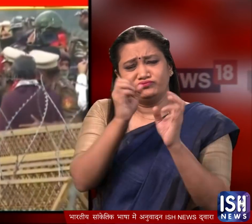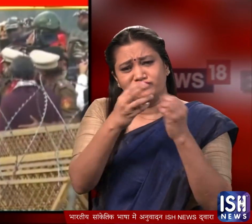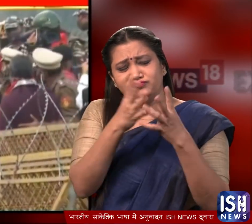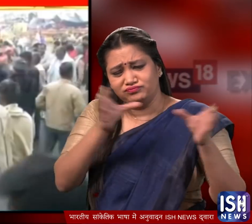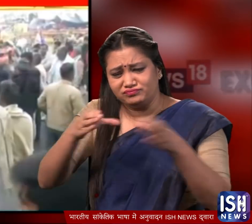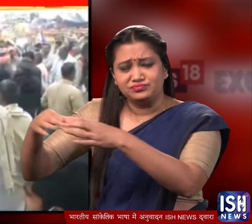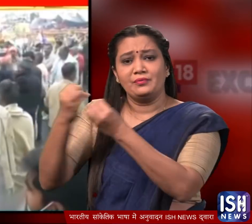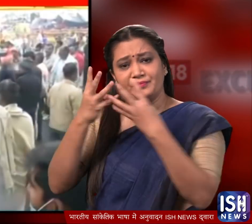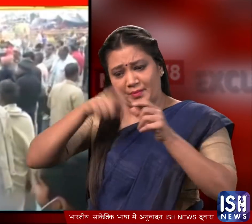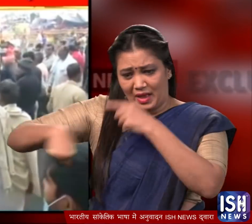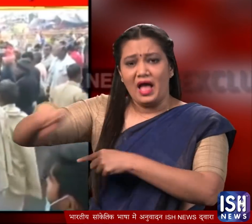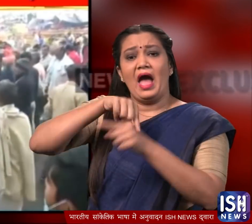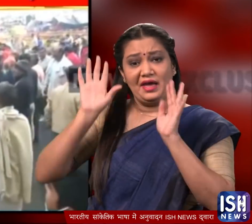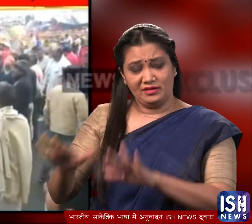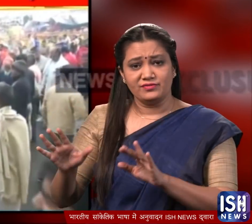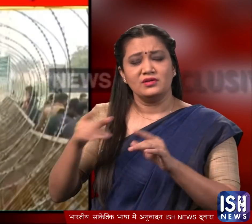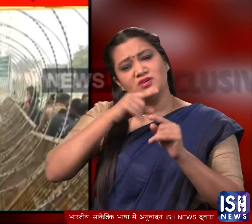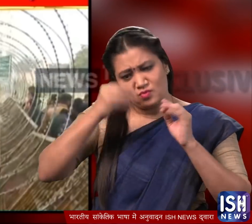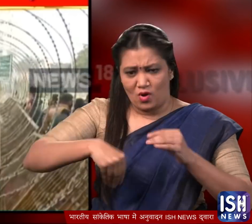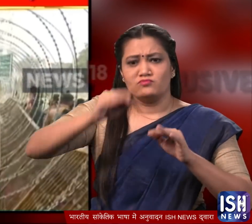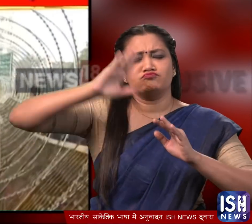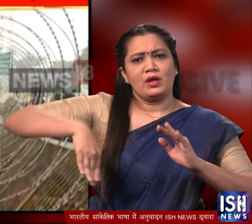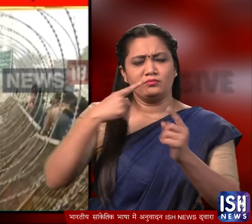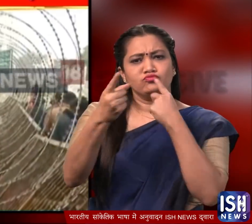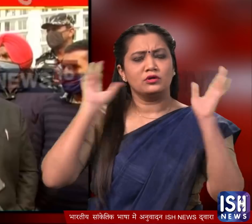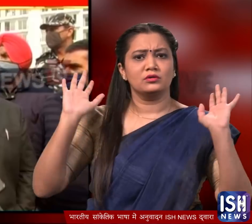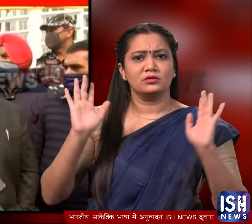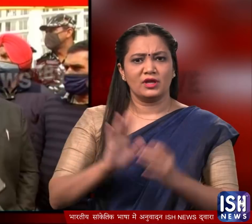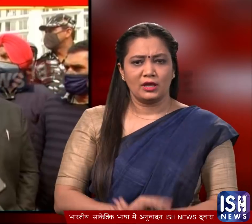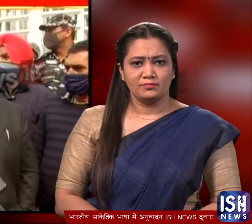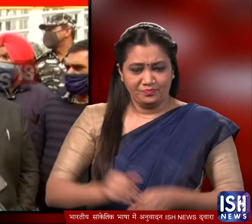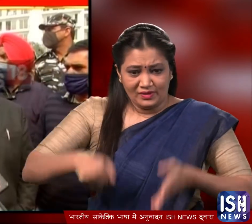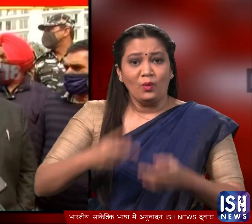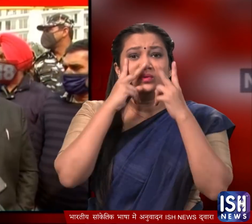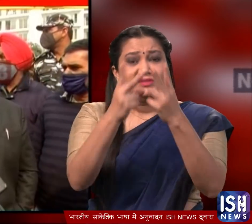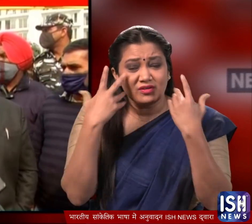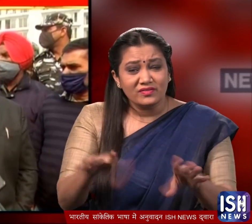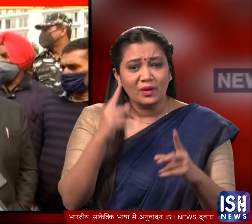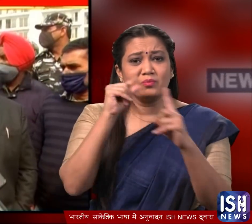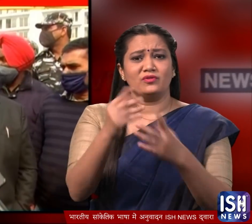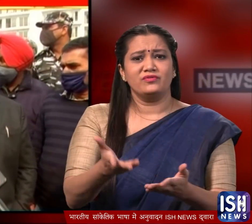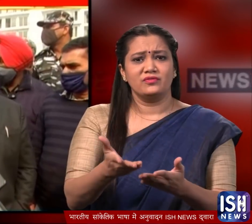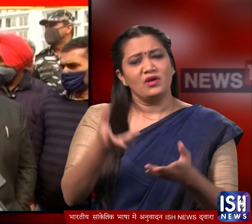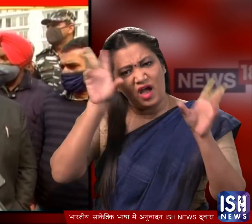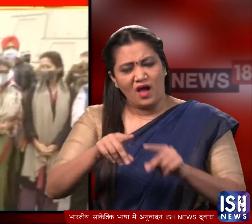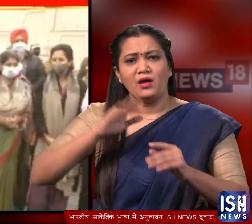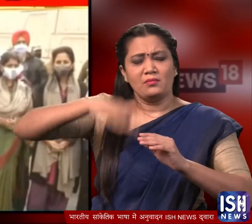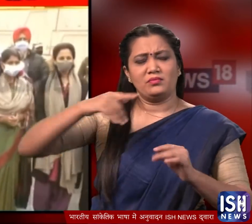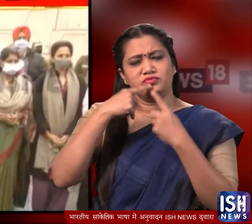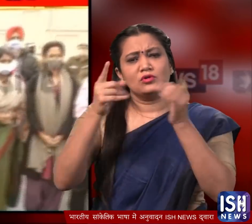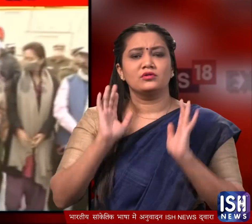भी शामिल हुए। सांसदों ने दावा किया कि इस मुद्दे को संसद में उठाया जाएगा। आंखों देखा हाल जाके स्पीकर साहब को एक बार फिर